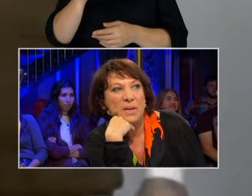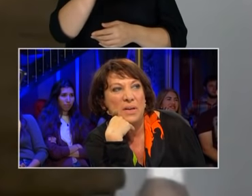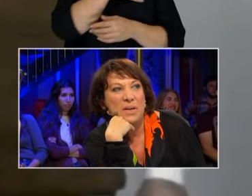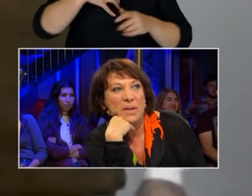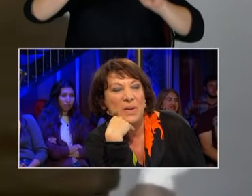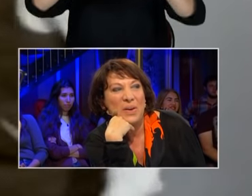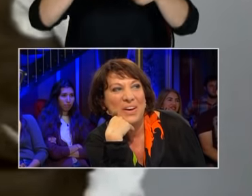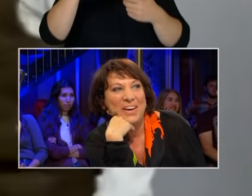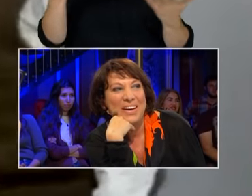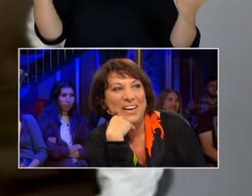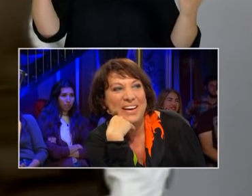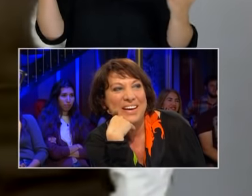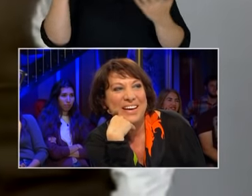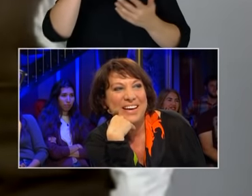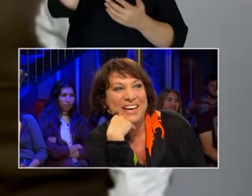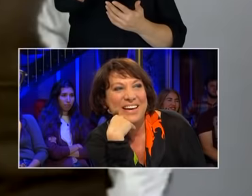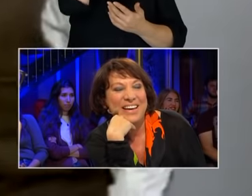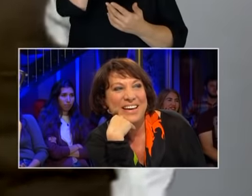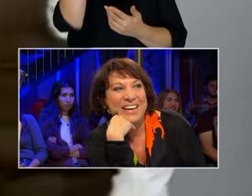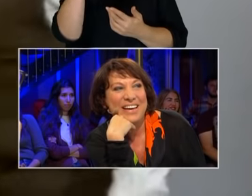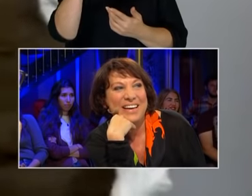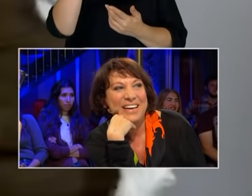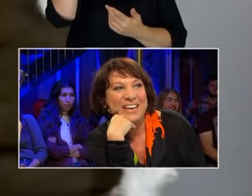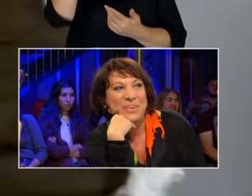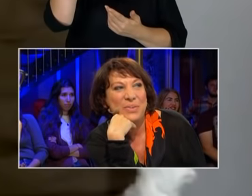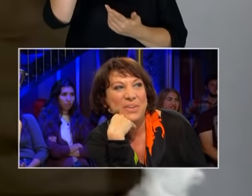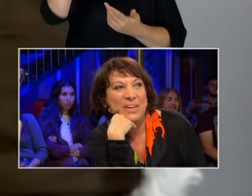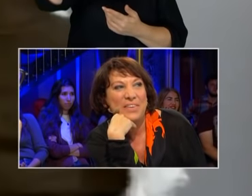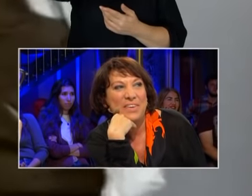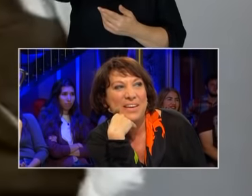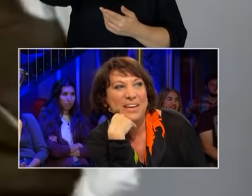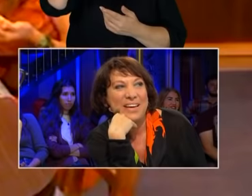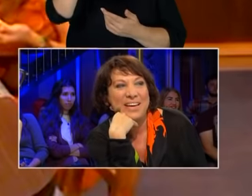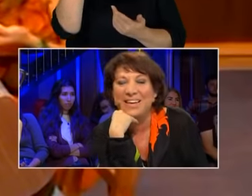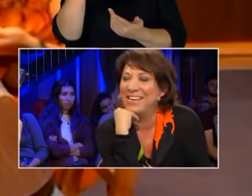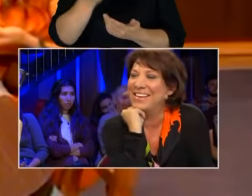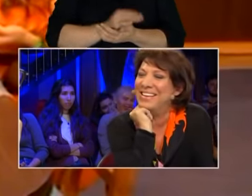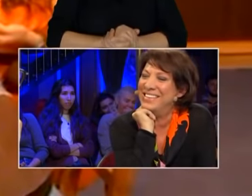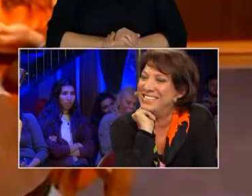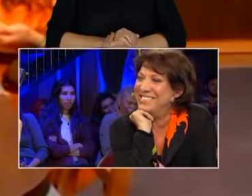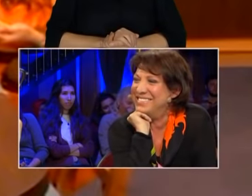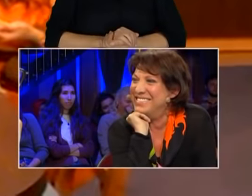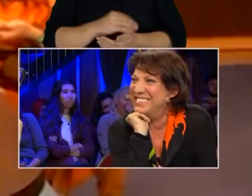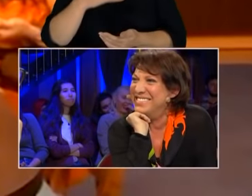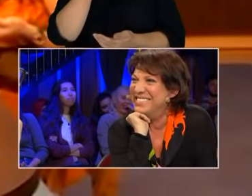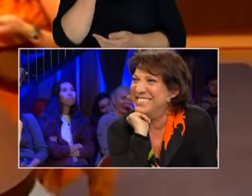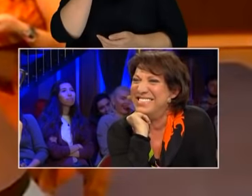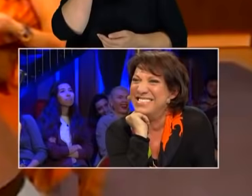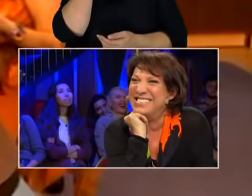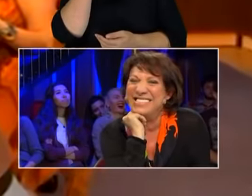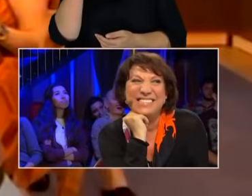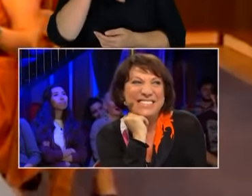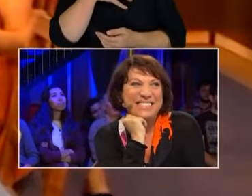ananın çorabını tövbe. Lan başıma bak başıma. Ne koydun lan kafana? Ben gideyim de